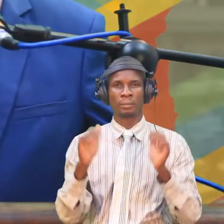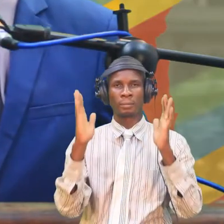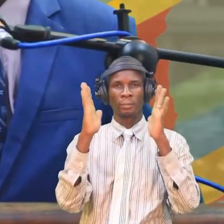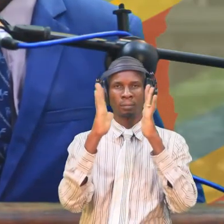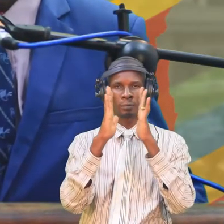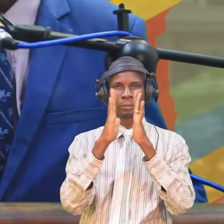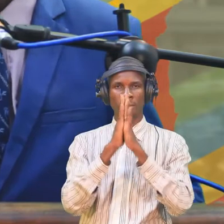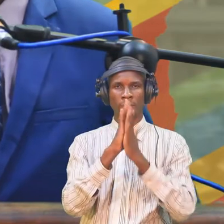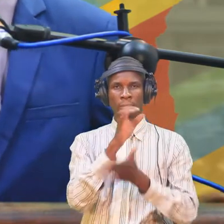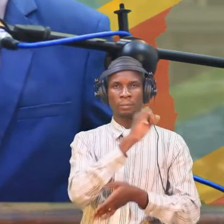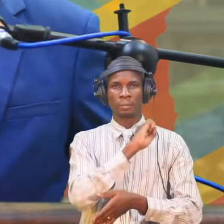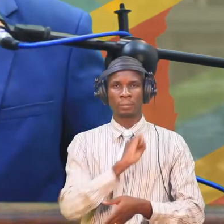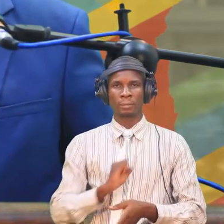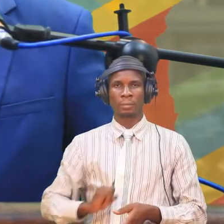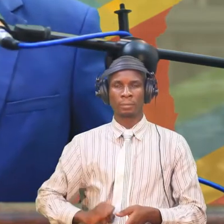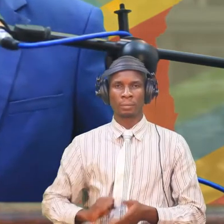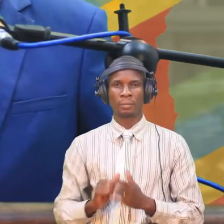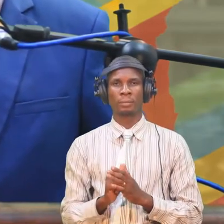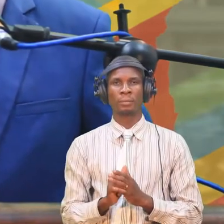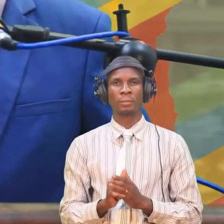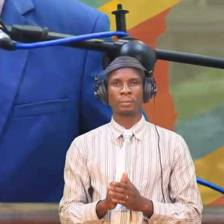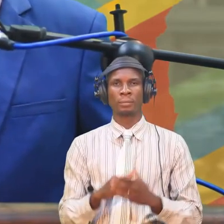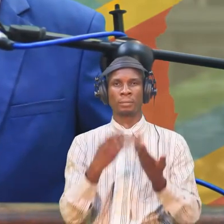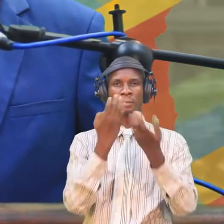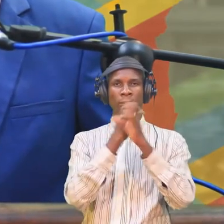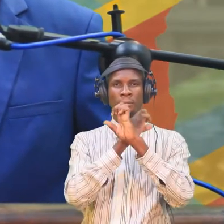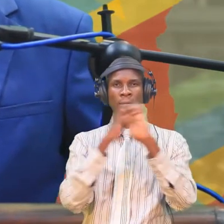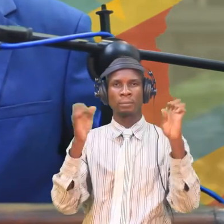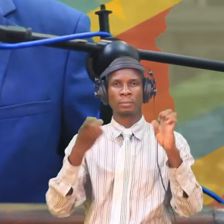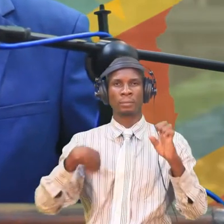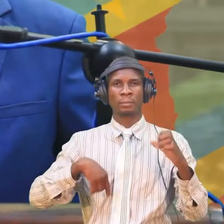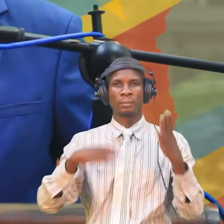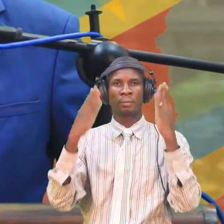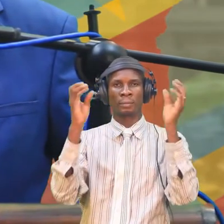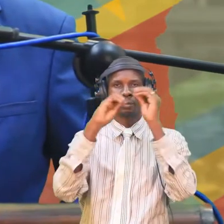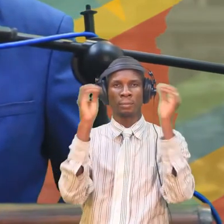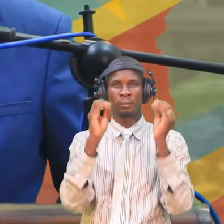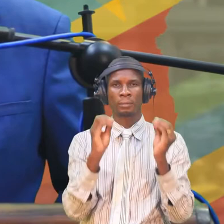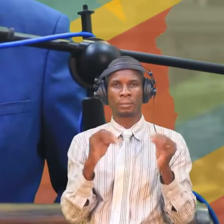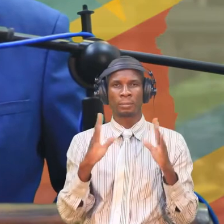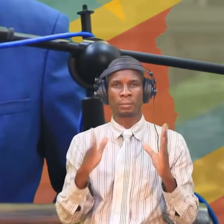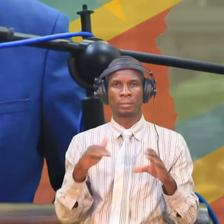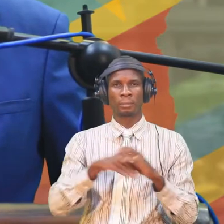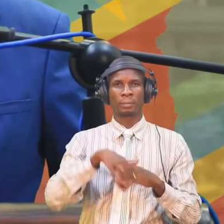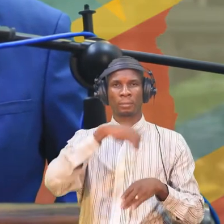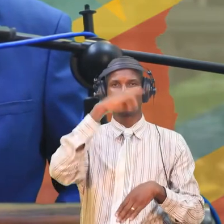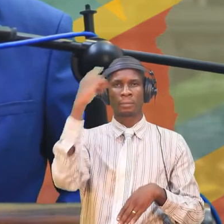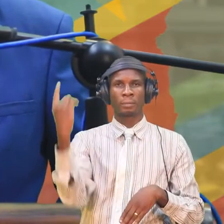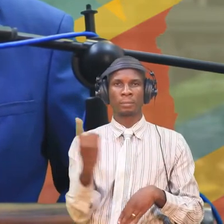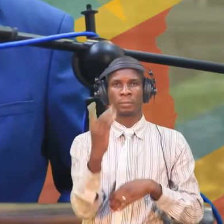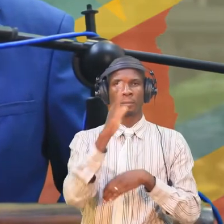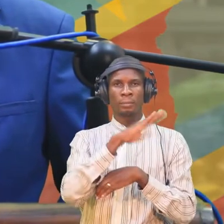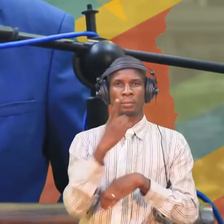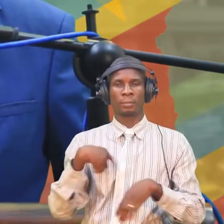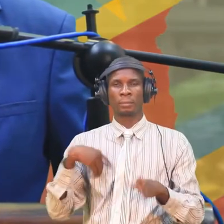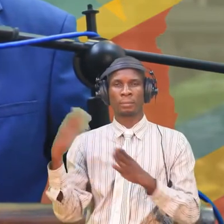Prions le Seigneur. Tuombe Bwana. Éternel notre Dieu, Bwana Créateur de Mungu, l'univers, muumbaji wetu, ce soir